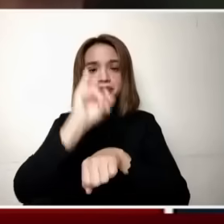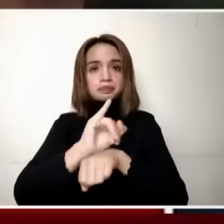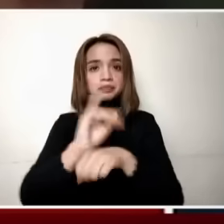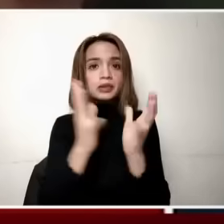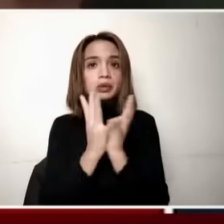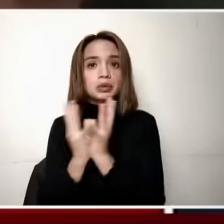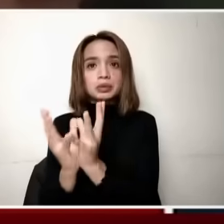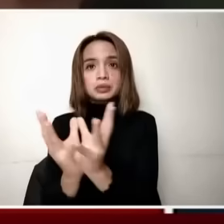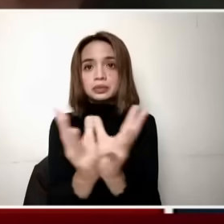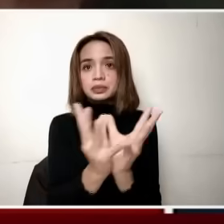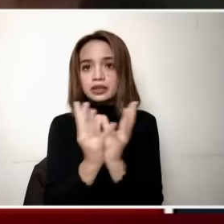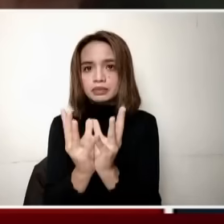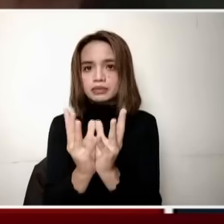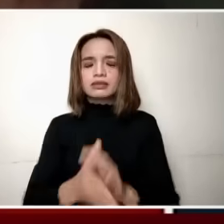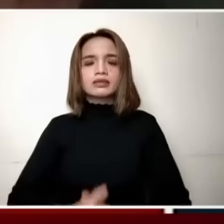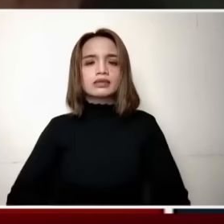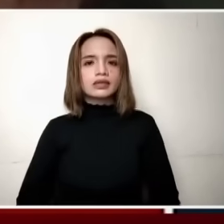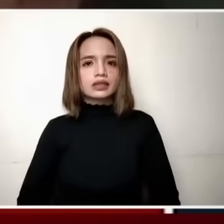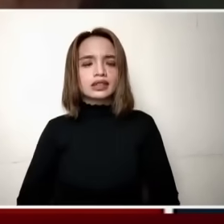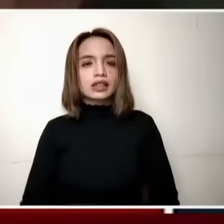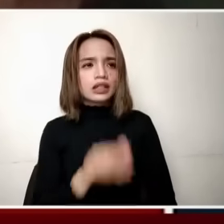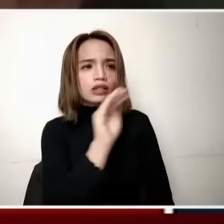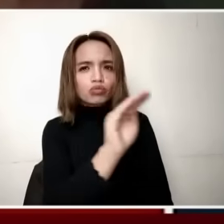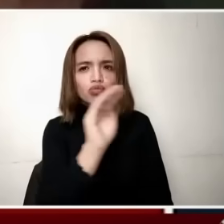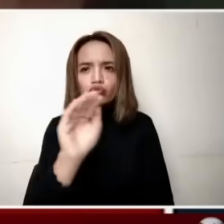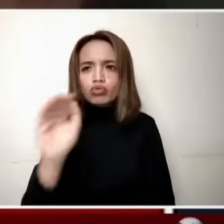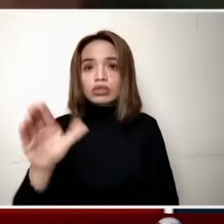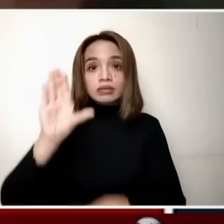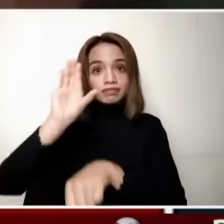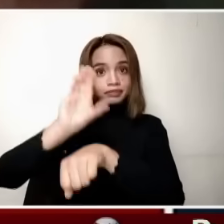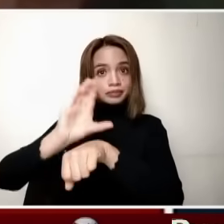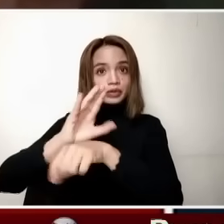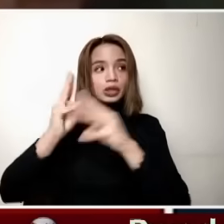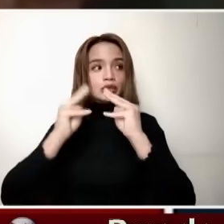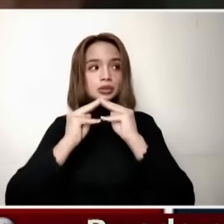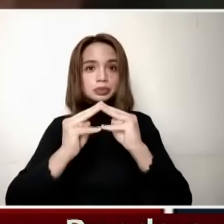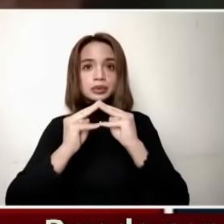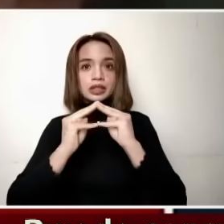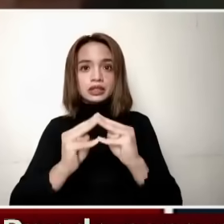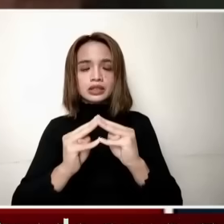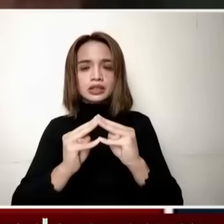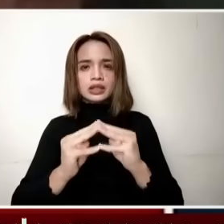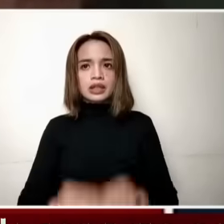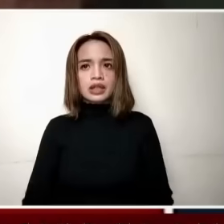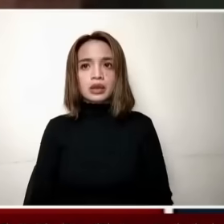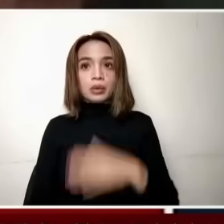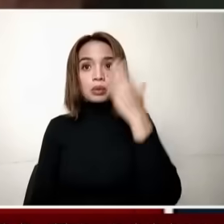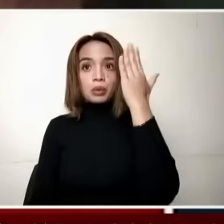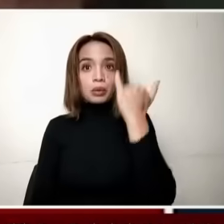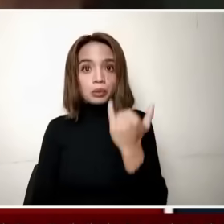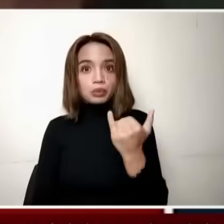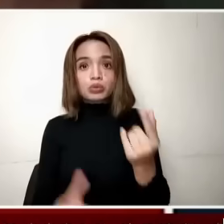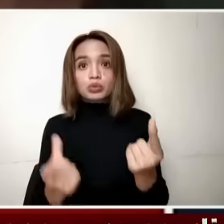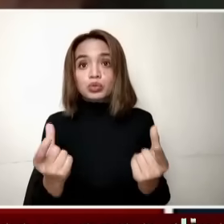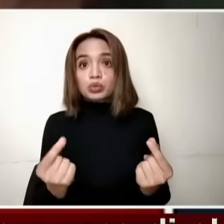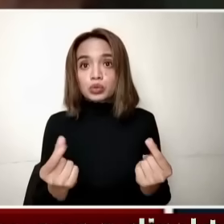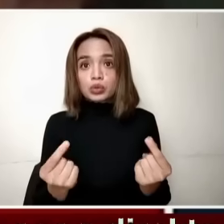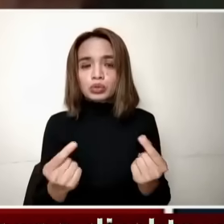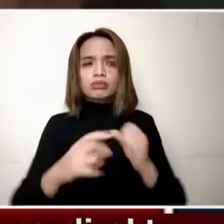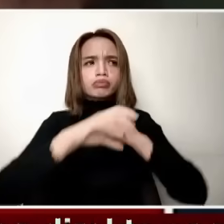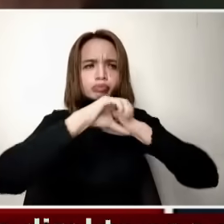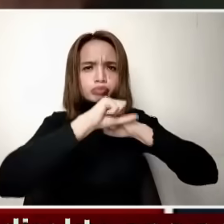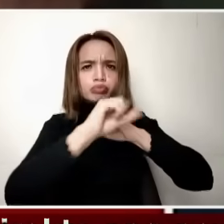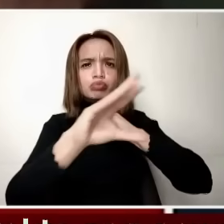mga mosque, ito yung religious sites, para ho magbigay ng advokasya yung